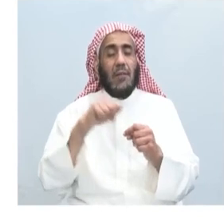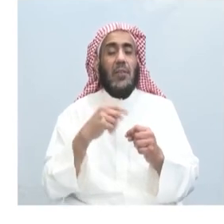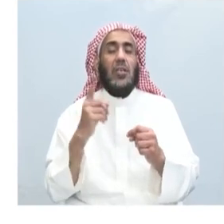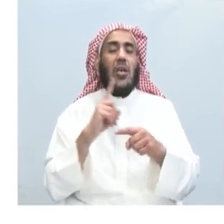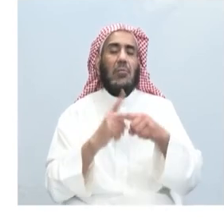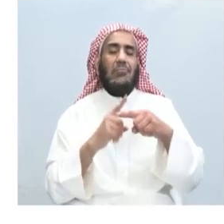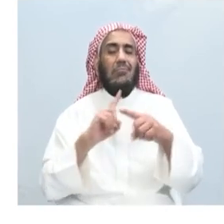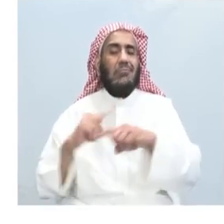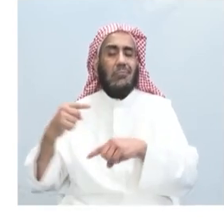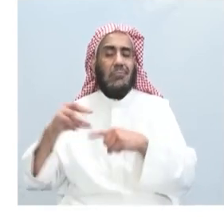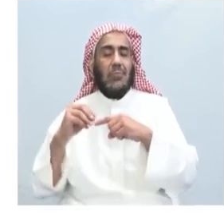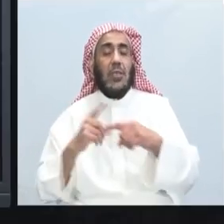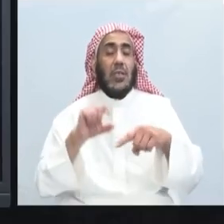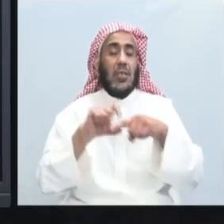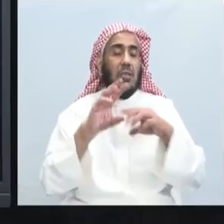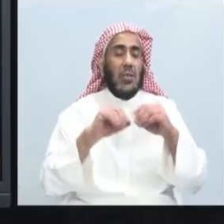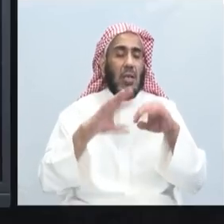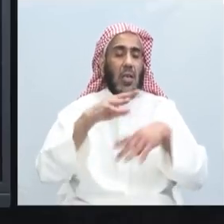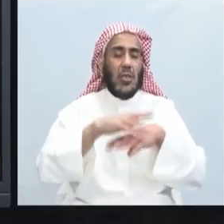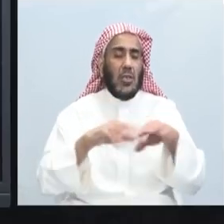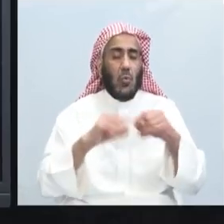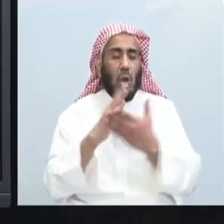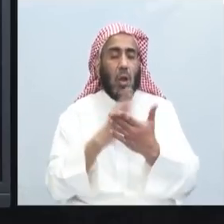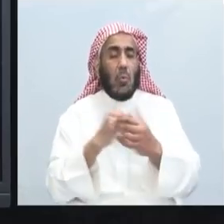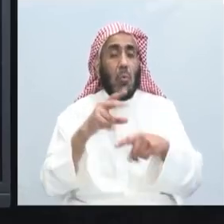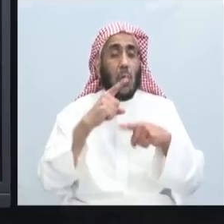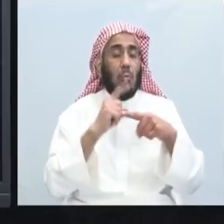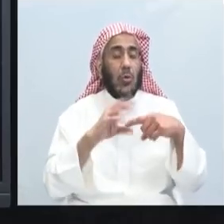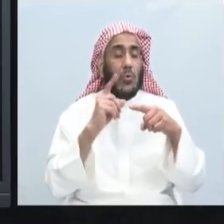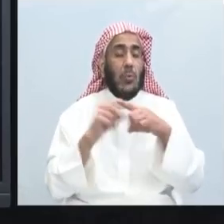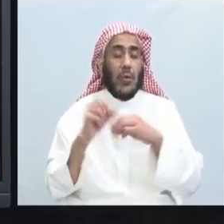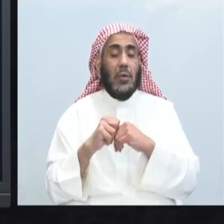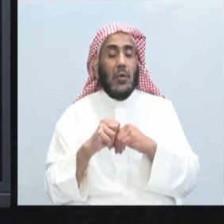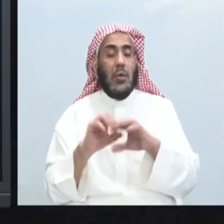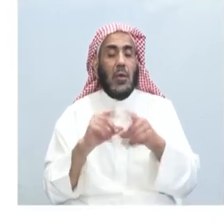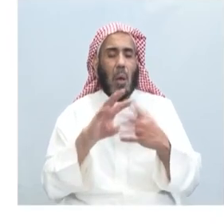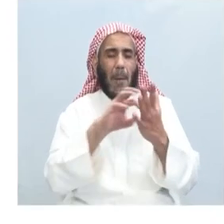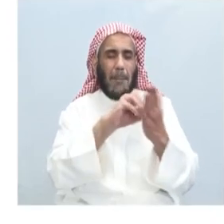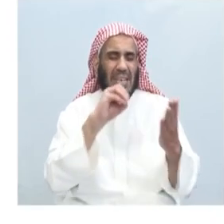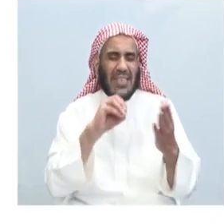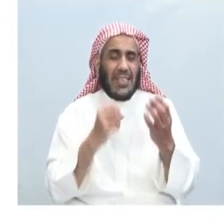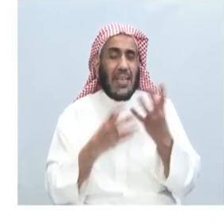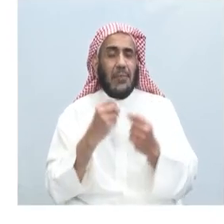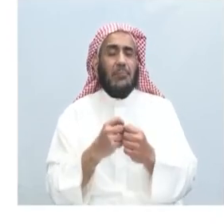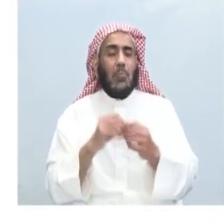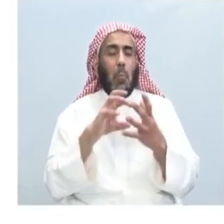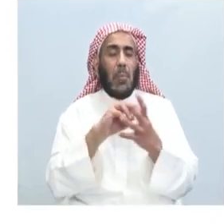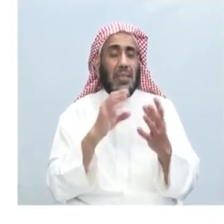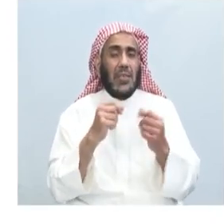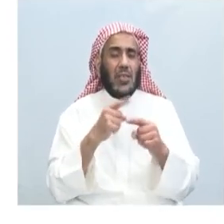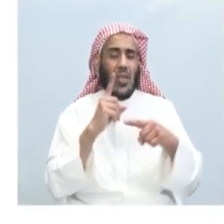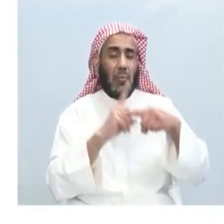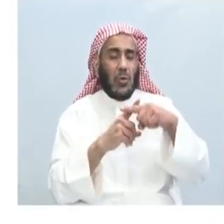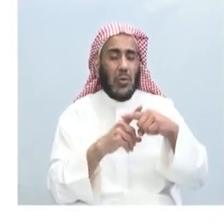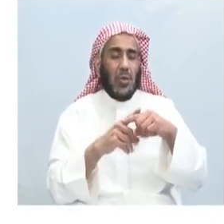الاشاره ل نقسمها الان على شكل جدول وتوضح فيها ما الموجب وما السالب فيها ماصل للحراره ماصل للحراره اشارته